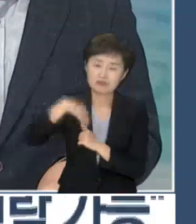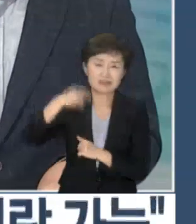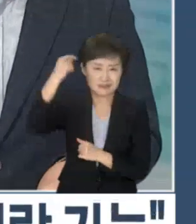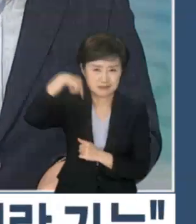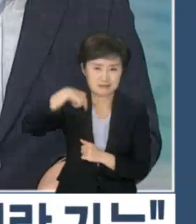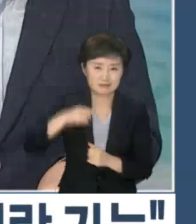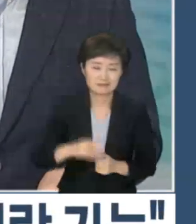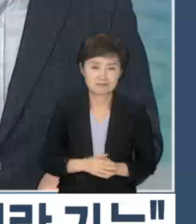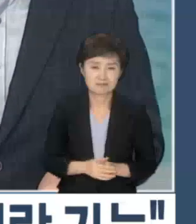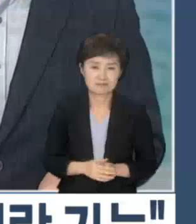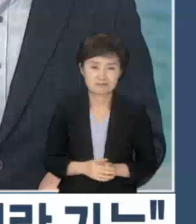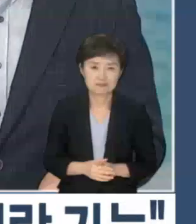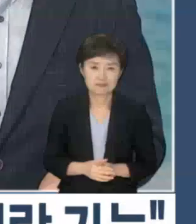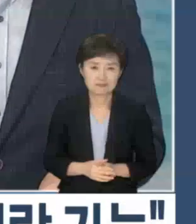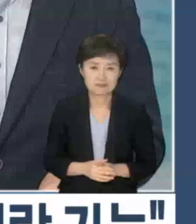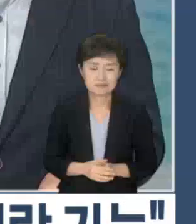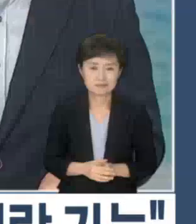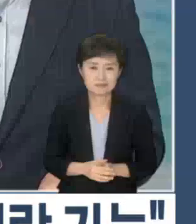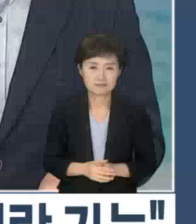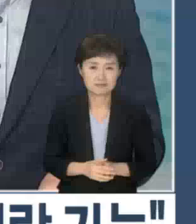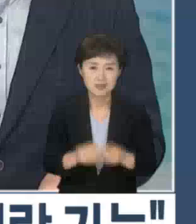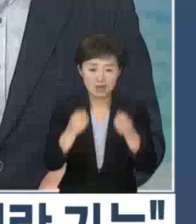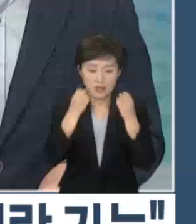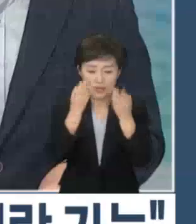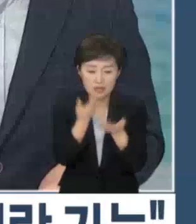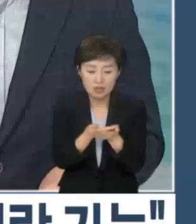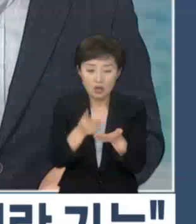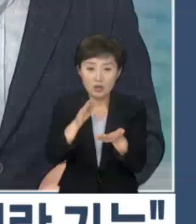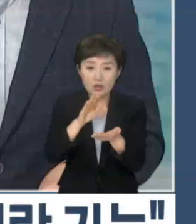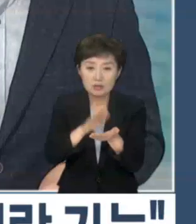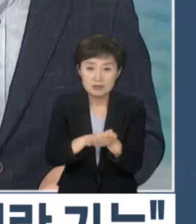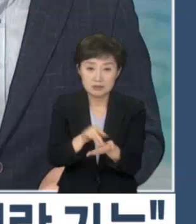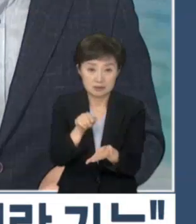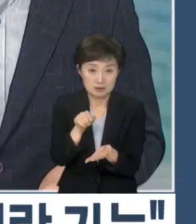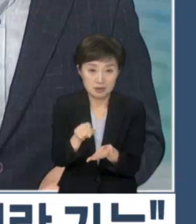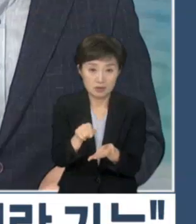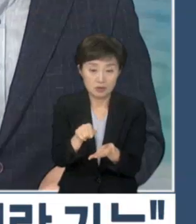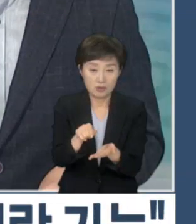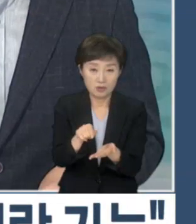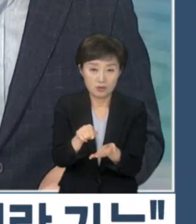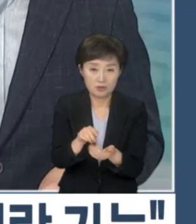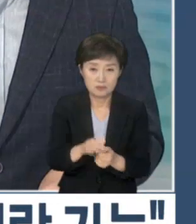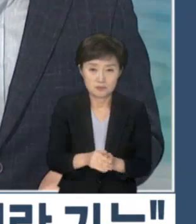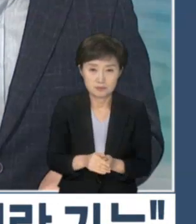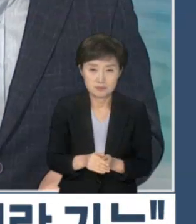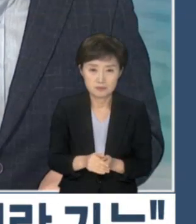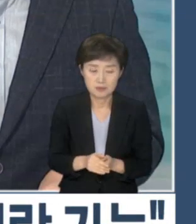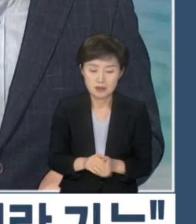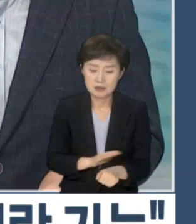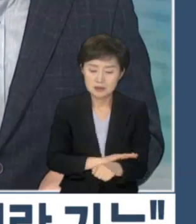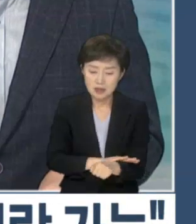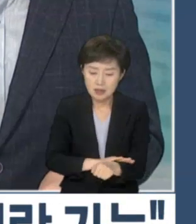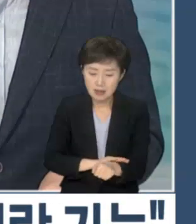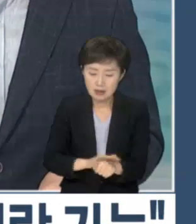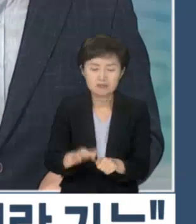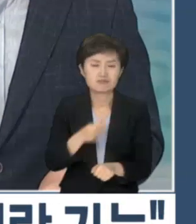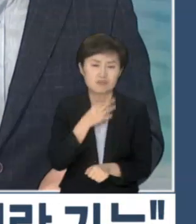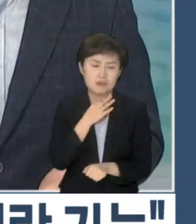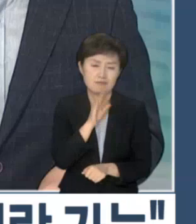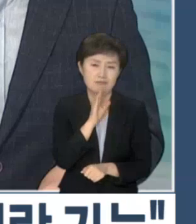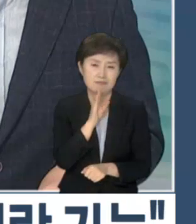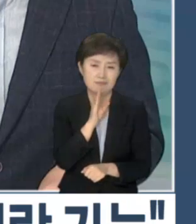들고요. 혁신이 정당 혁신의 모범 사례들을 어느 정당이든지 좀 만들어냈으면 좋겠어요.